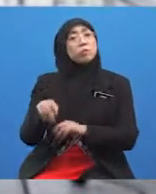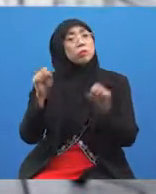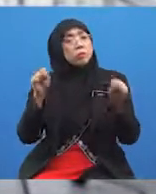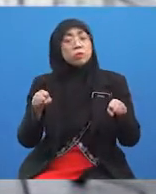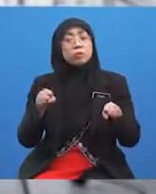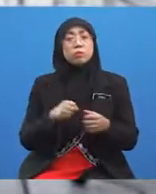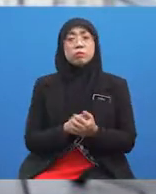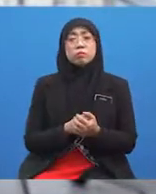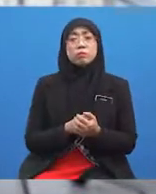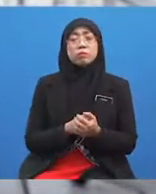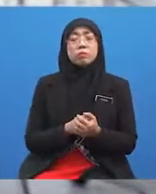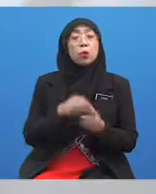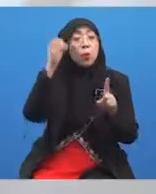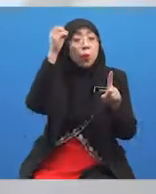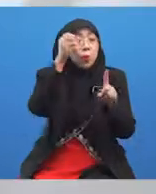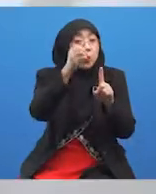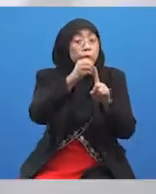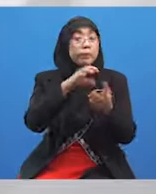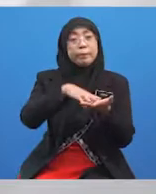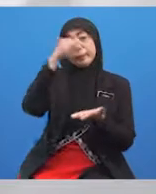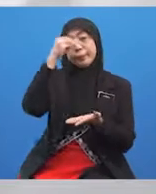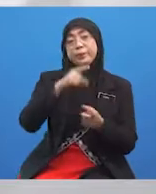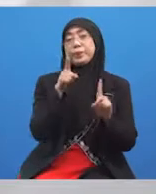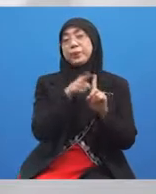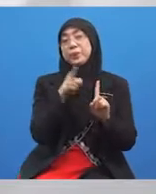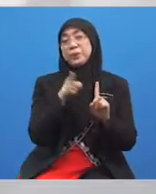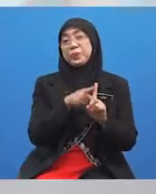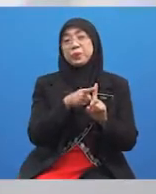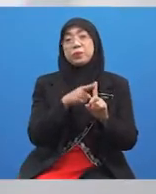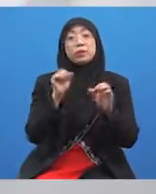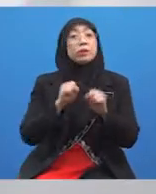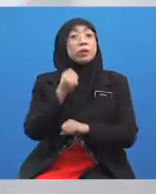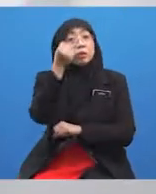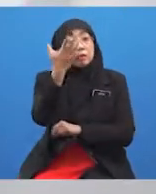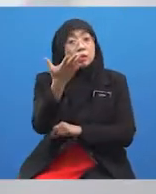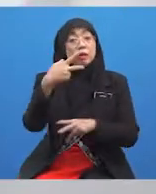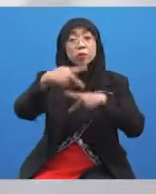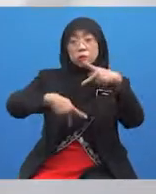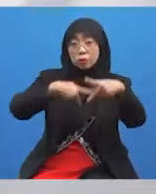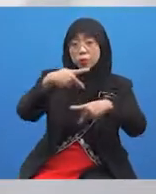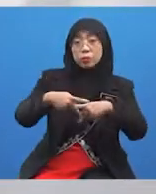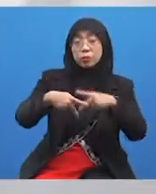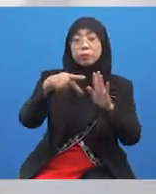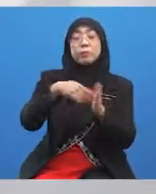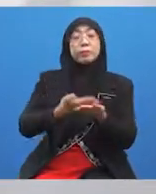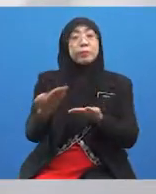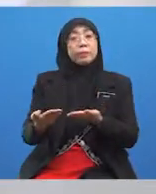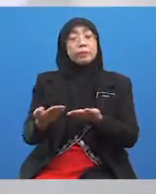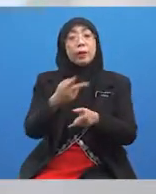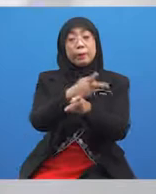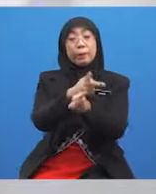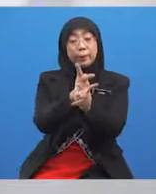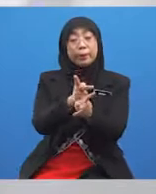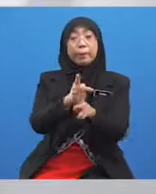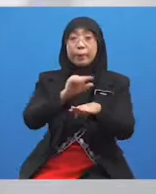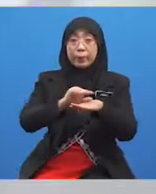mencapai objektif pembelajaran. Antaranya, pelajar dapat menjelaskan proses pembelian produk pengguna. Pelajar